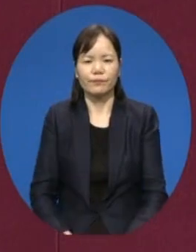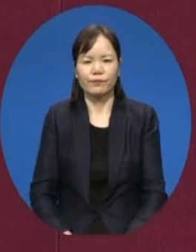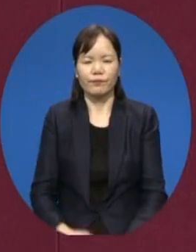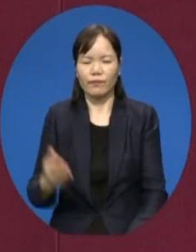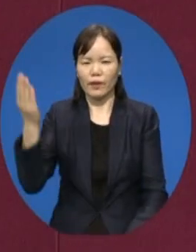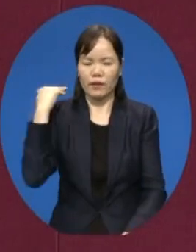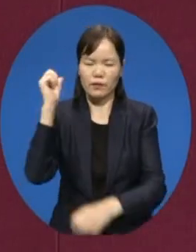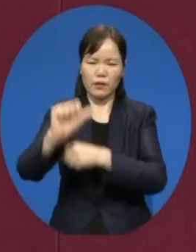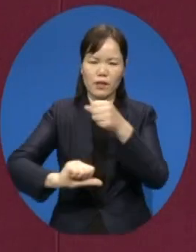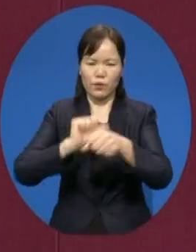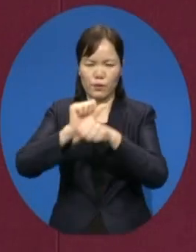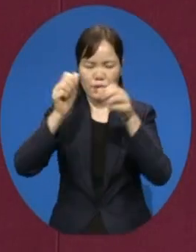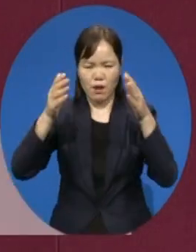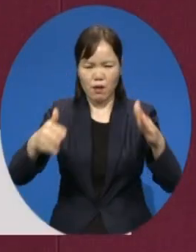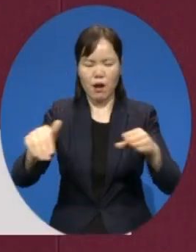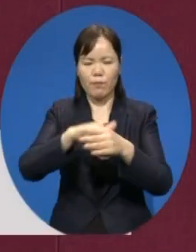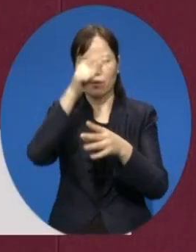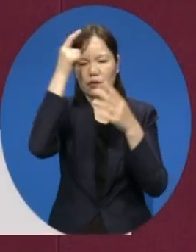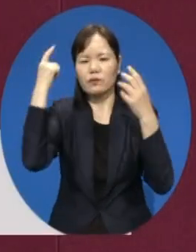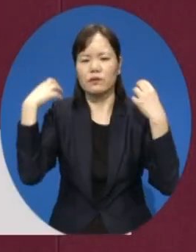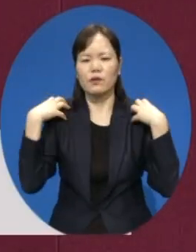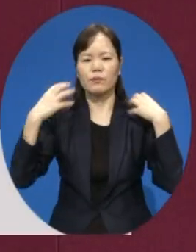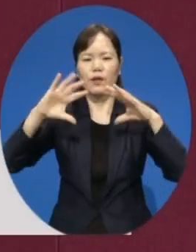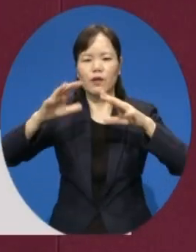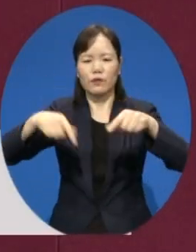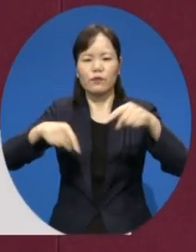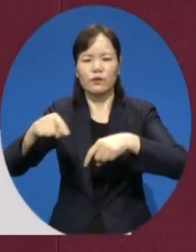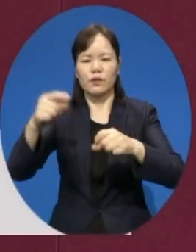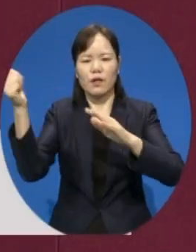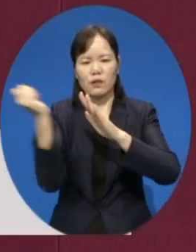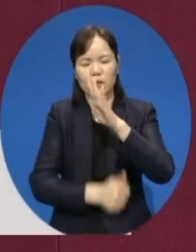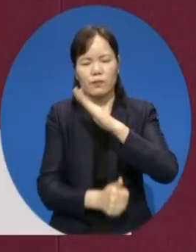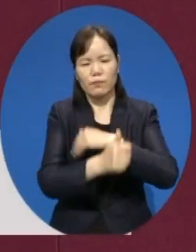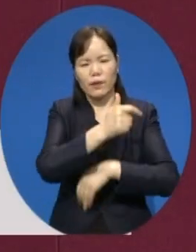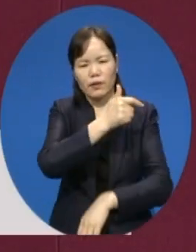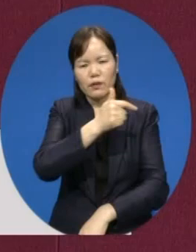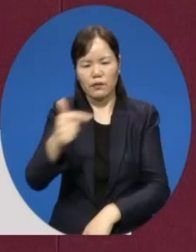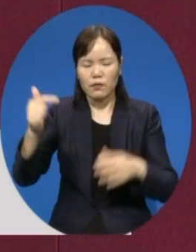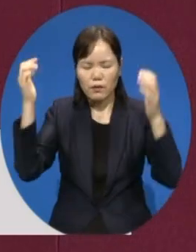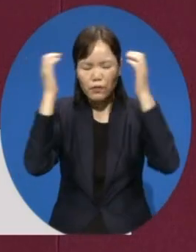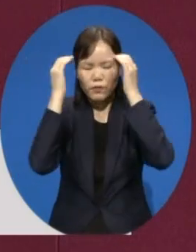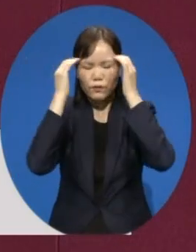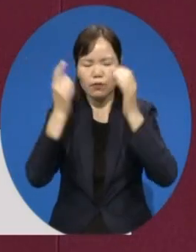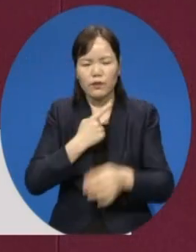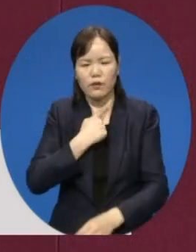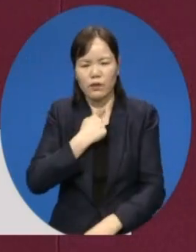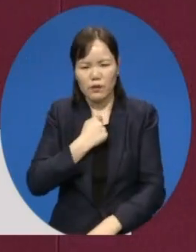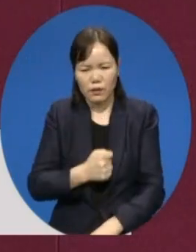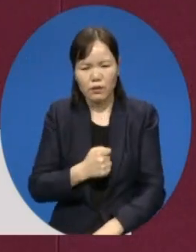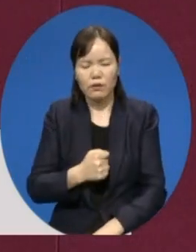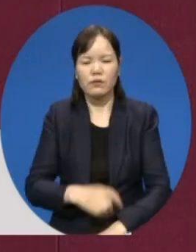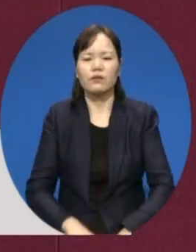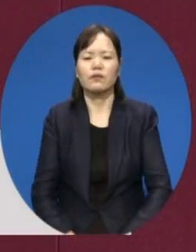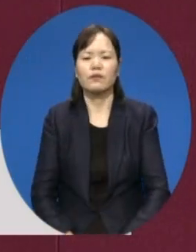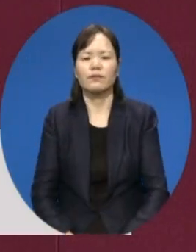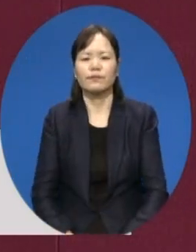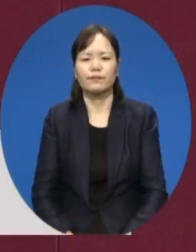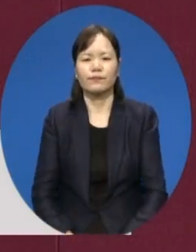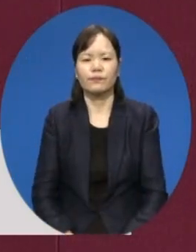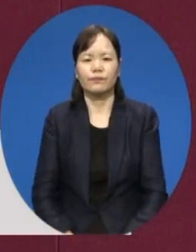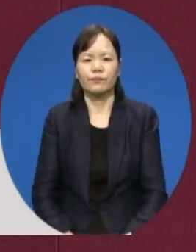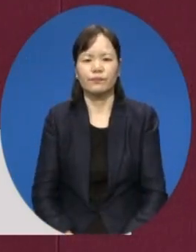우리는 지난 5년간 문재인 정권의 국정 실패를 너무나 커다란 고통을 겪으면서 경험해 오고 있습니다.